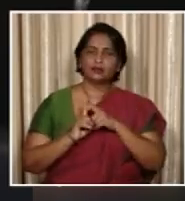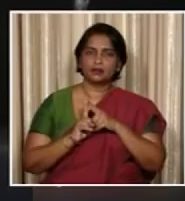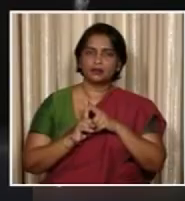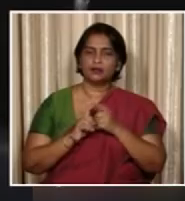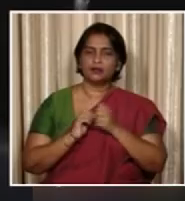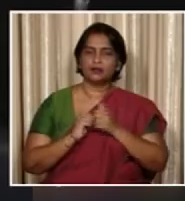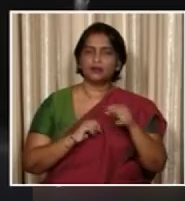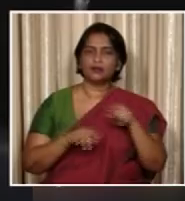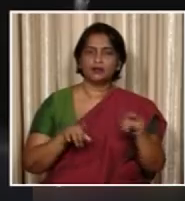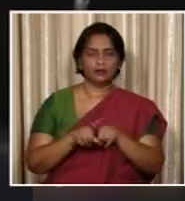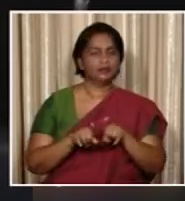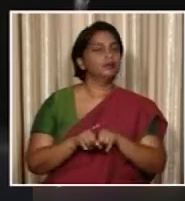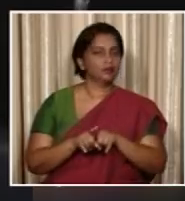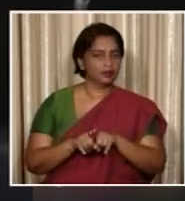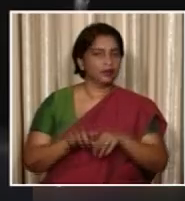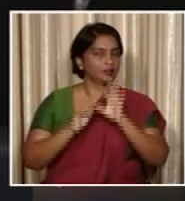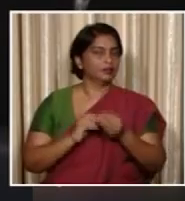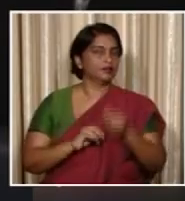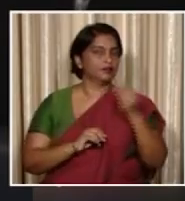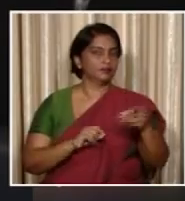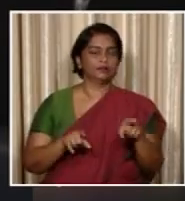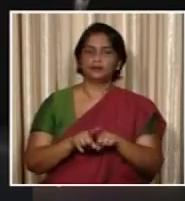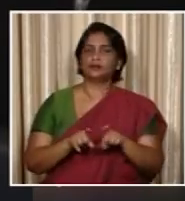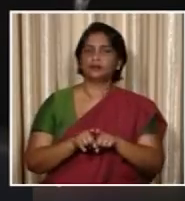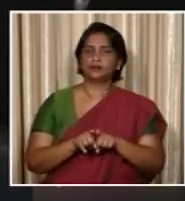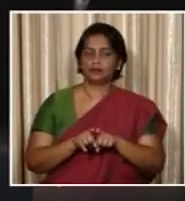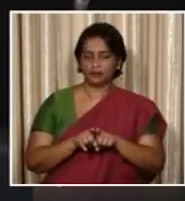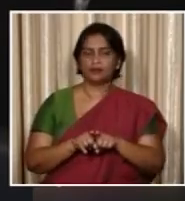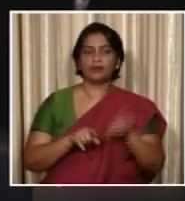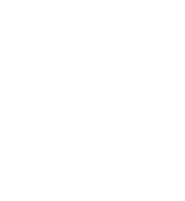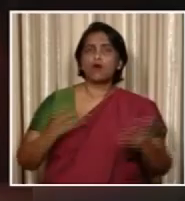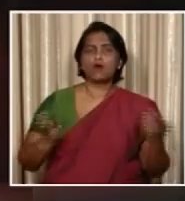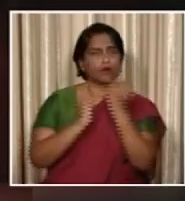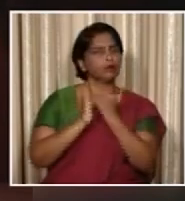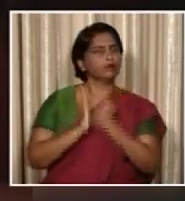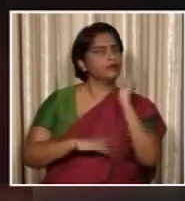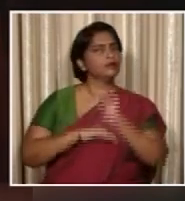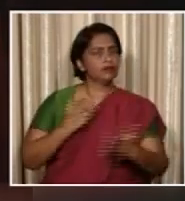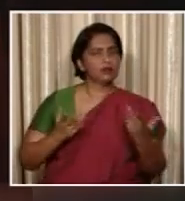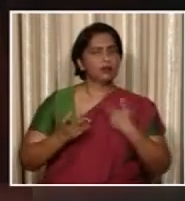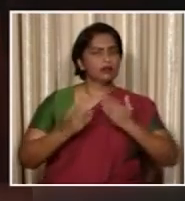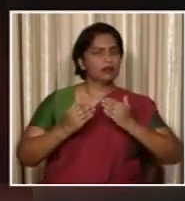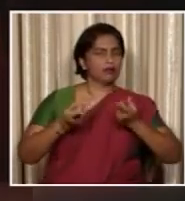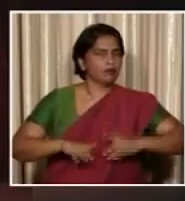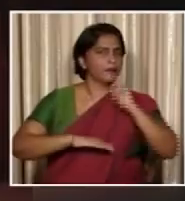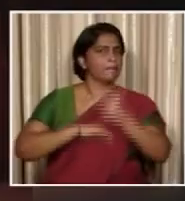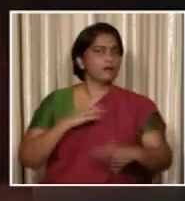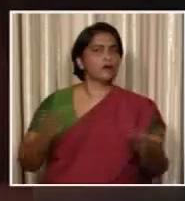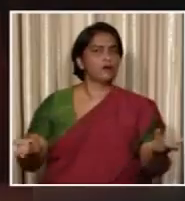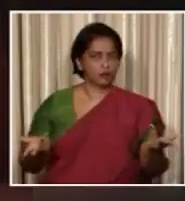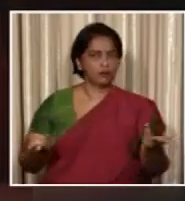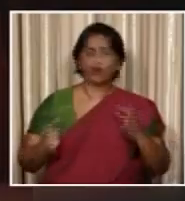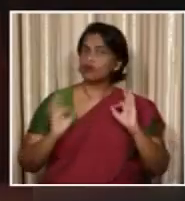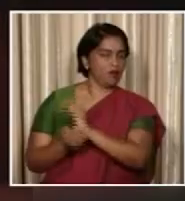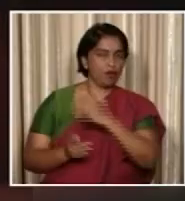ගමන් බලපත්‍ර ප්‍රමාණවත් ආකාරයෙන් ලබා දීමට දැනට ඒ සමාගමට දැනුම් දීලා තියෙනවා. අමතර සැලැස්මක් තියෙන්නට ඕන.